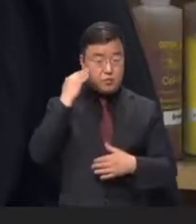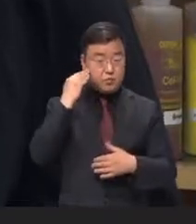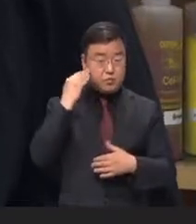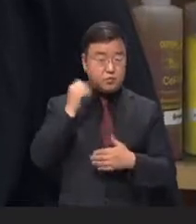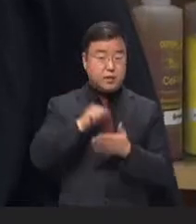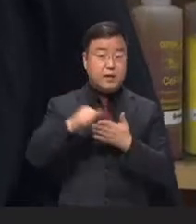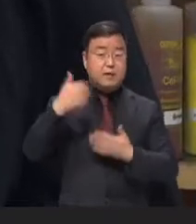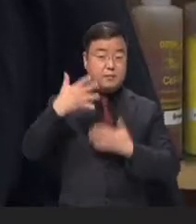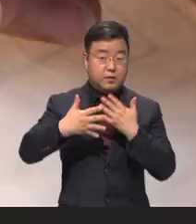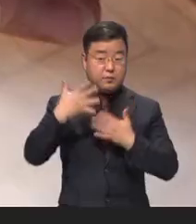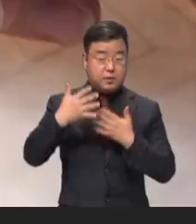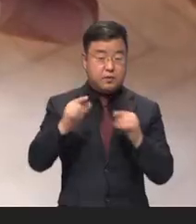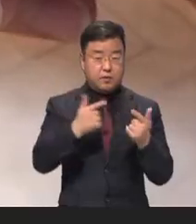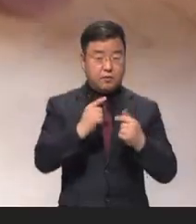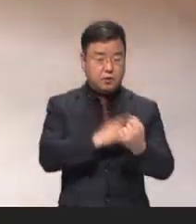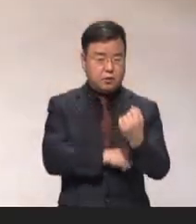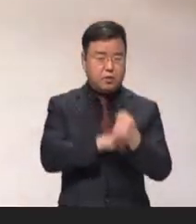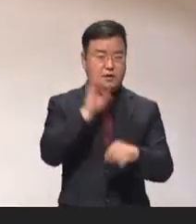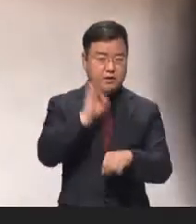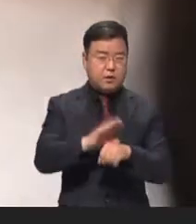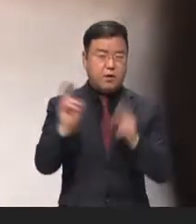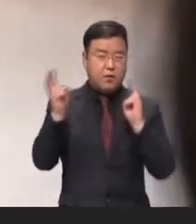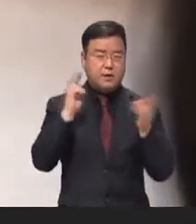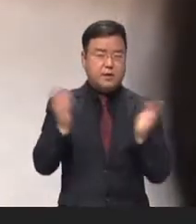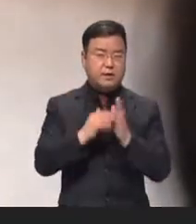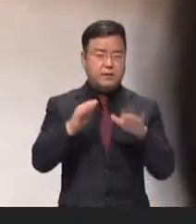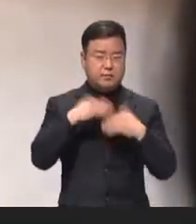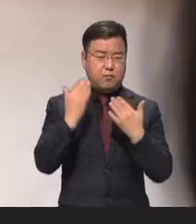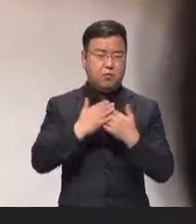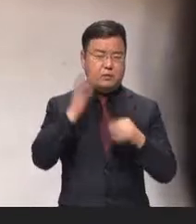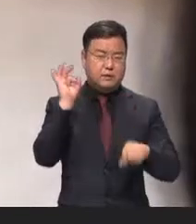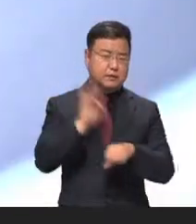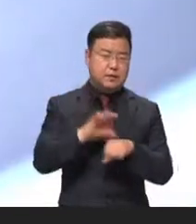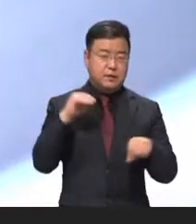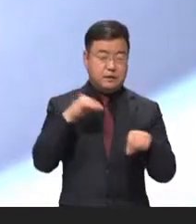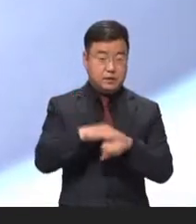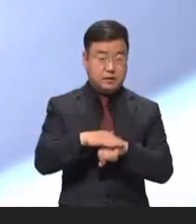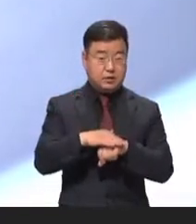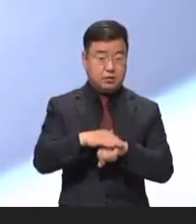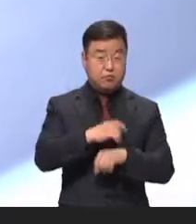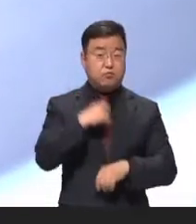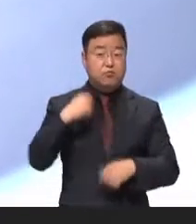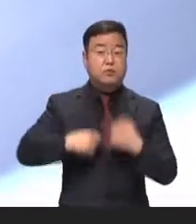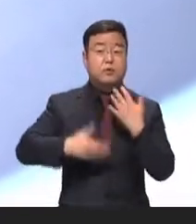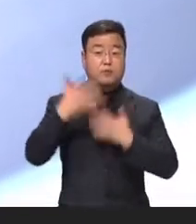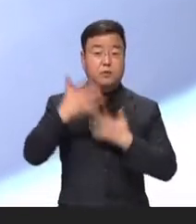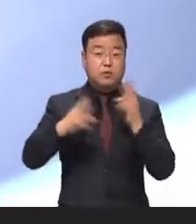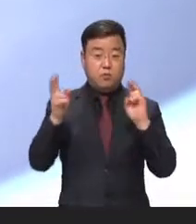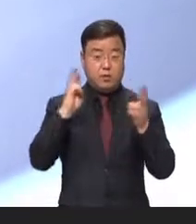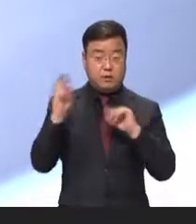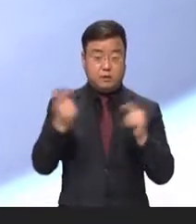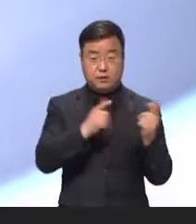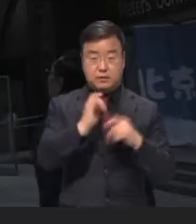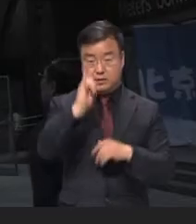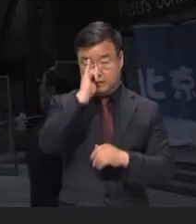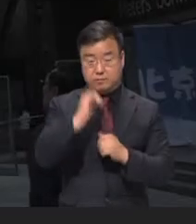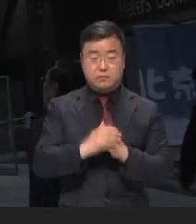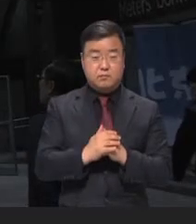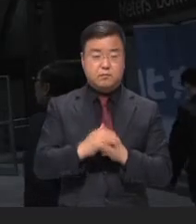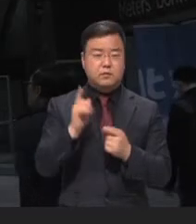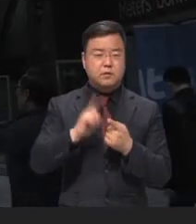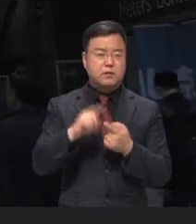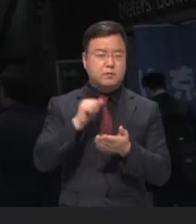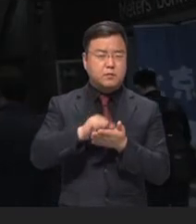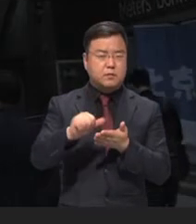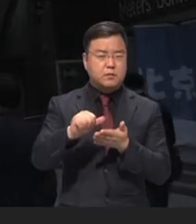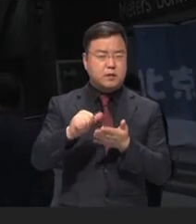사들이는가 하면 아예 회사를 통째로 인수해버리는 중국의 미디어 업체들이 등장했습니다. 중국의 애니메이션 산업 규모는 천억